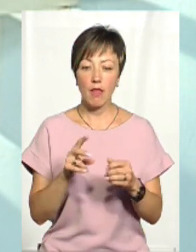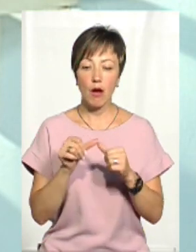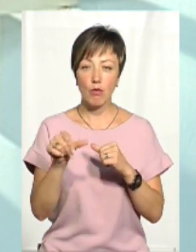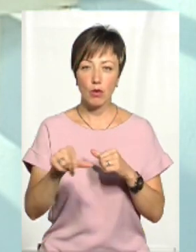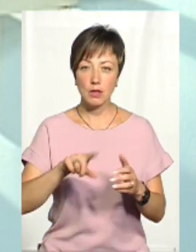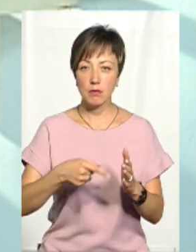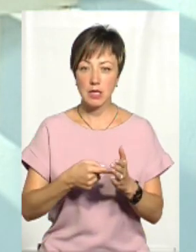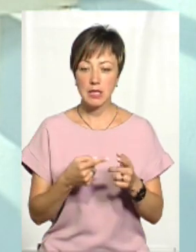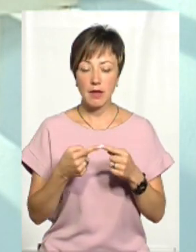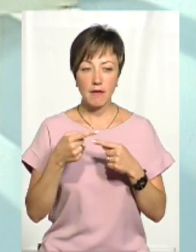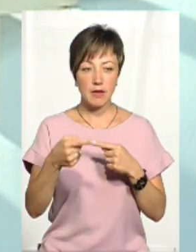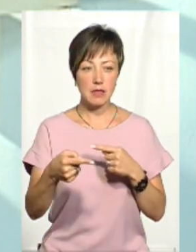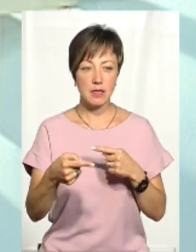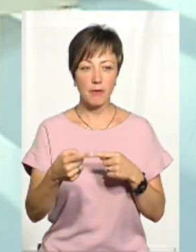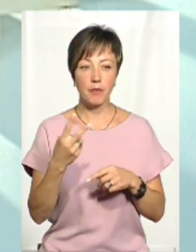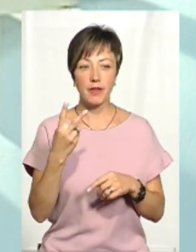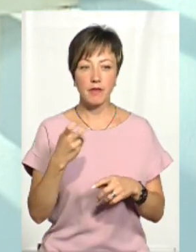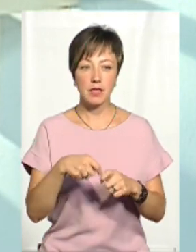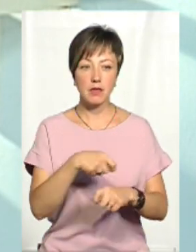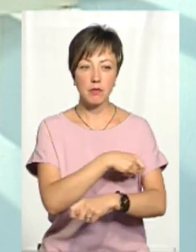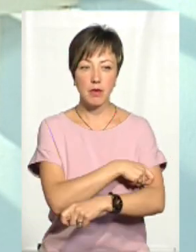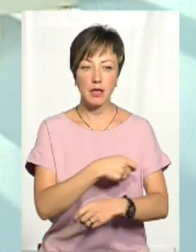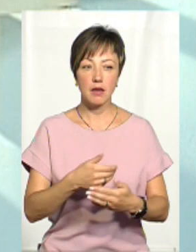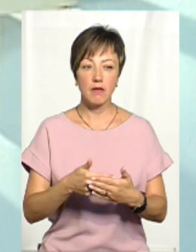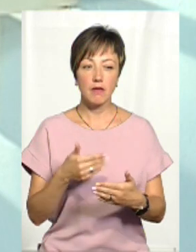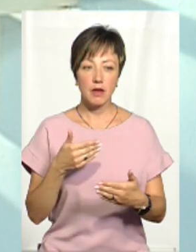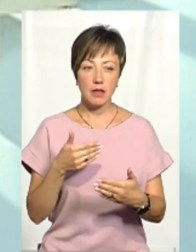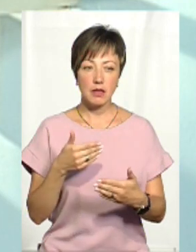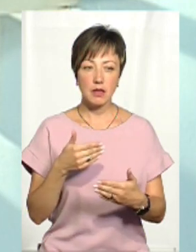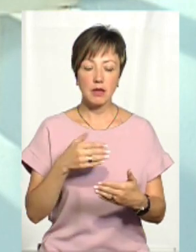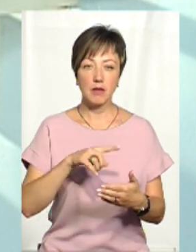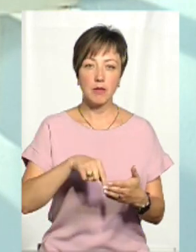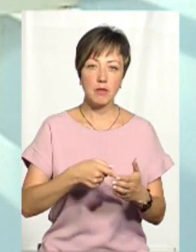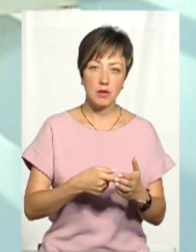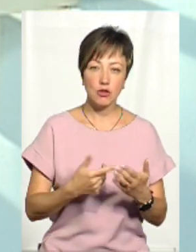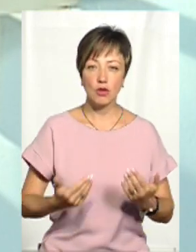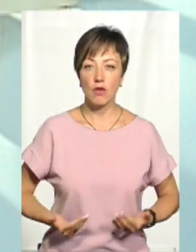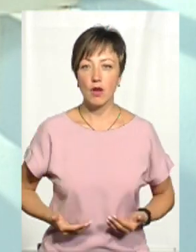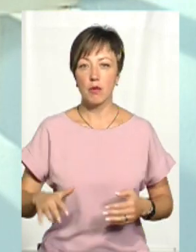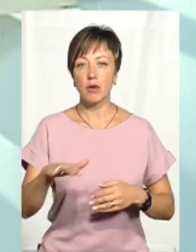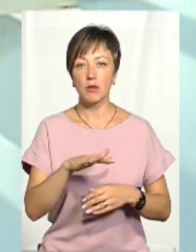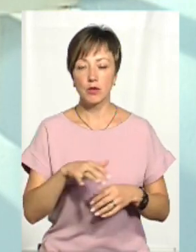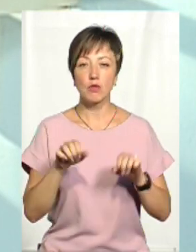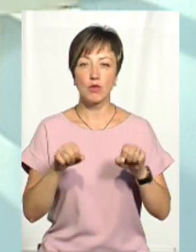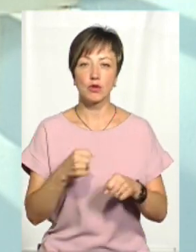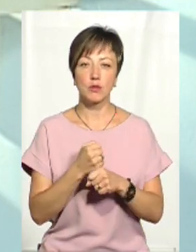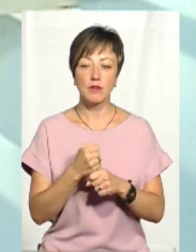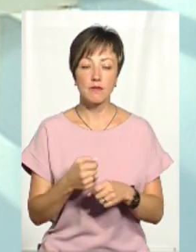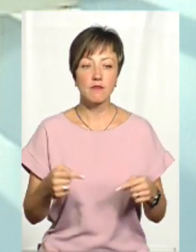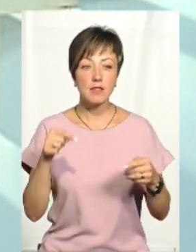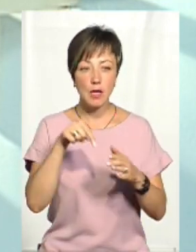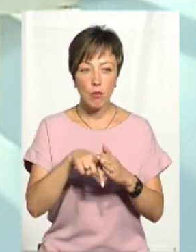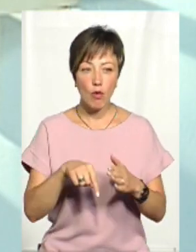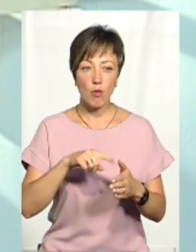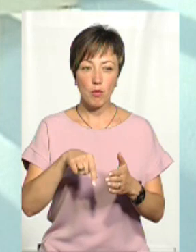Поза містом, на відстані 200 метрів від населеного пункту, від житлових приміщень можна буде зробити. У самому місті,